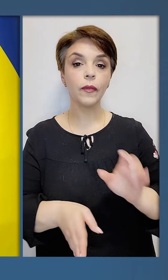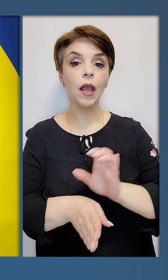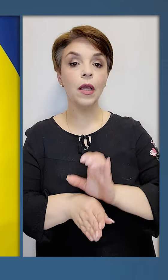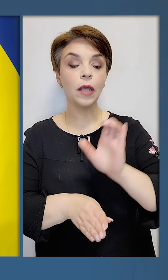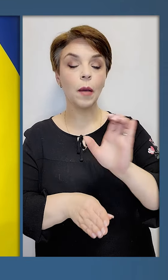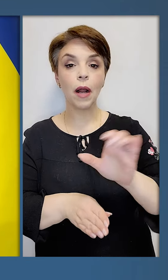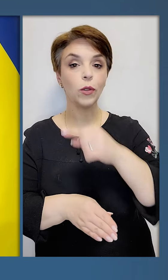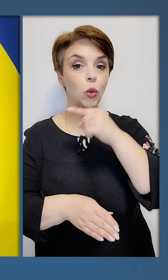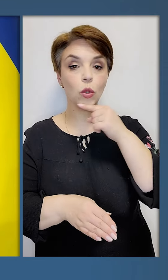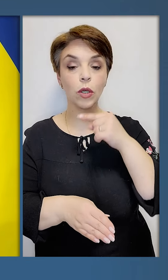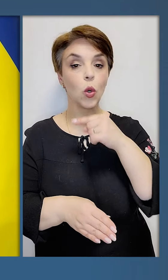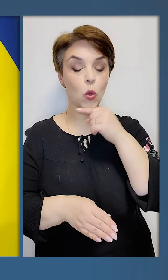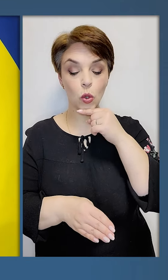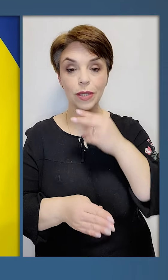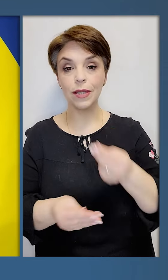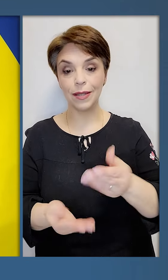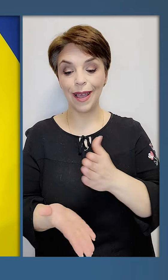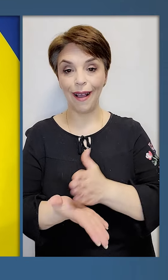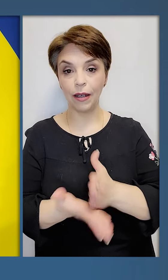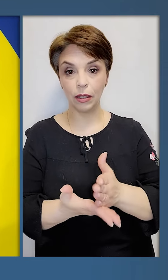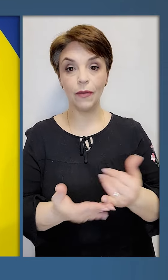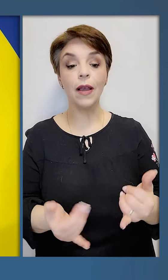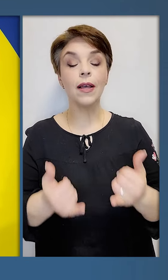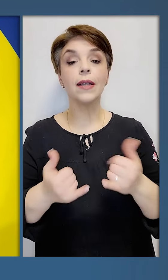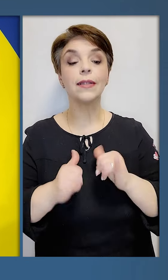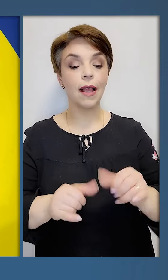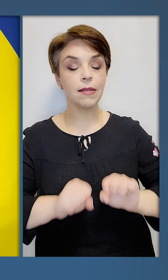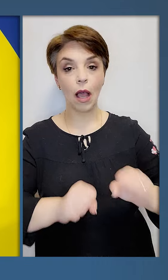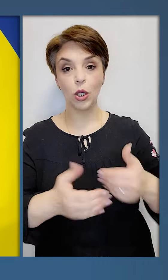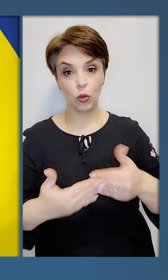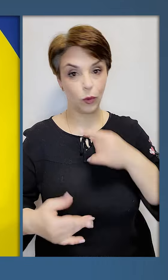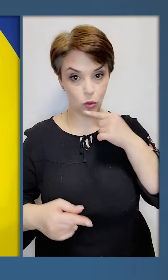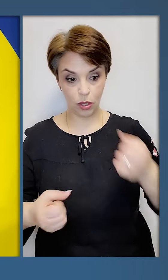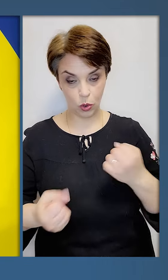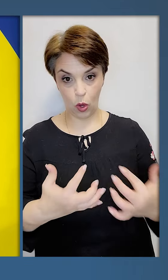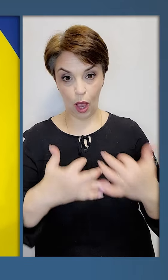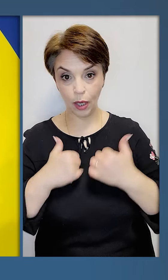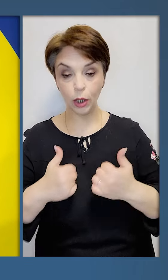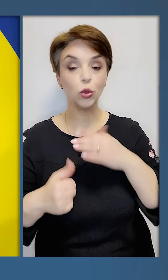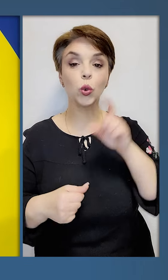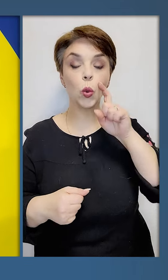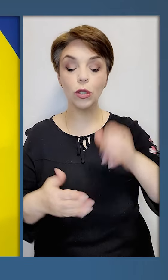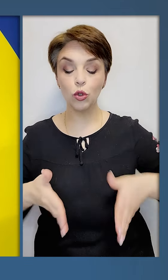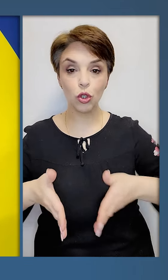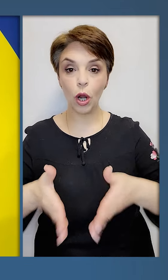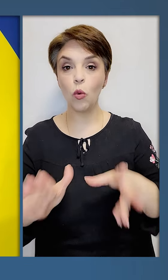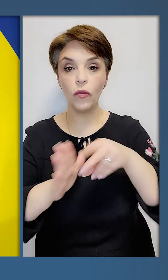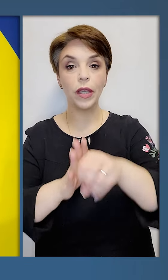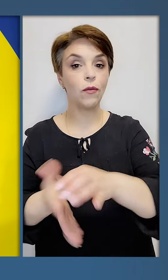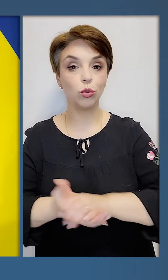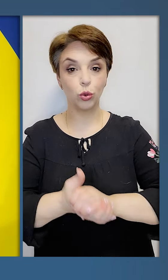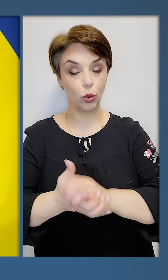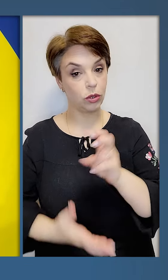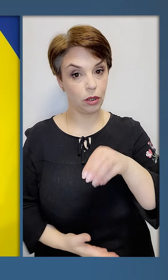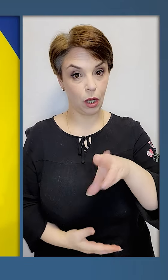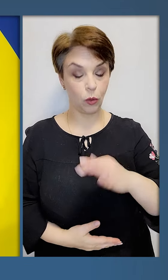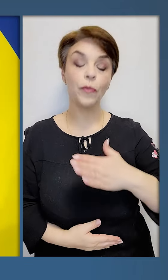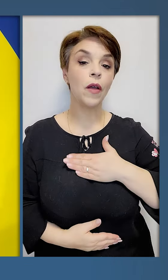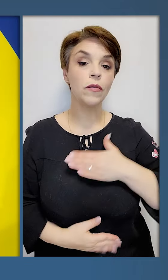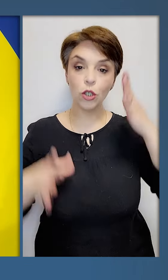направити російські активи заради захисту від російської агресії, а також щодо українського шляху в Євросоюз і